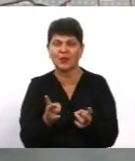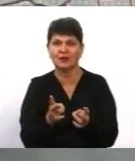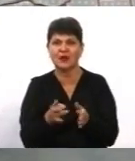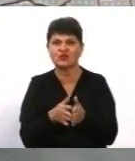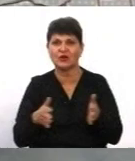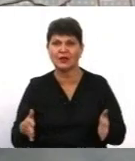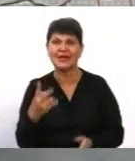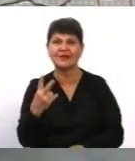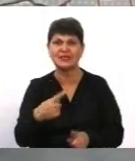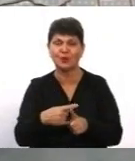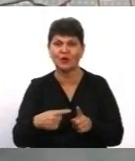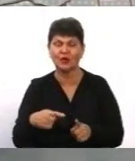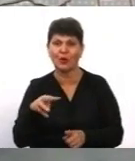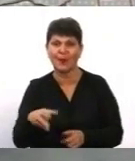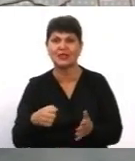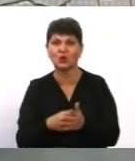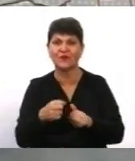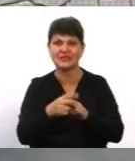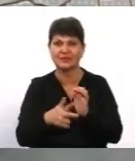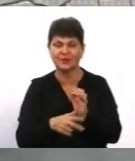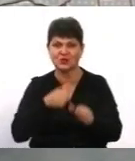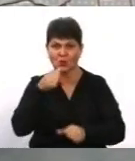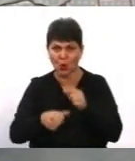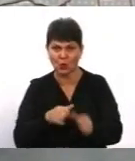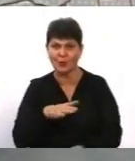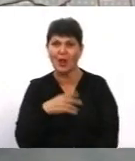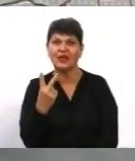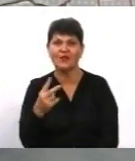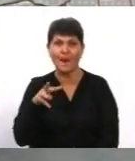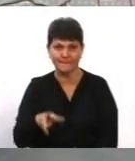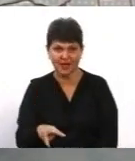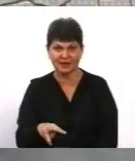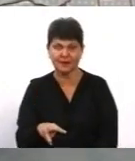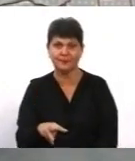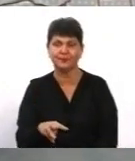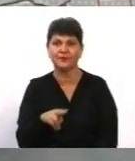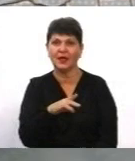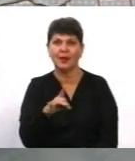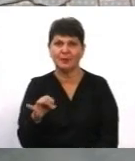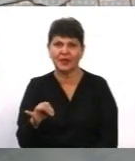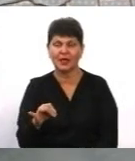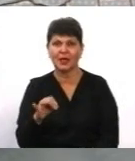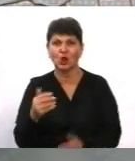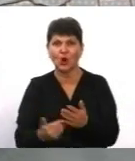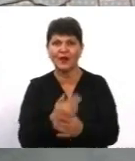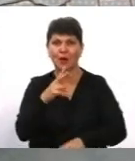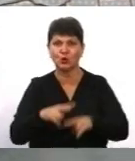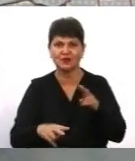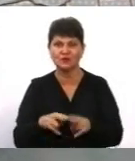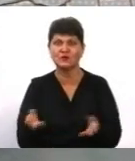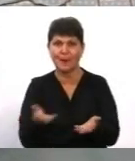метри, до 18-го року то були 2 метри. При нових будівництвах ми їх